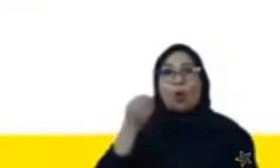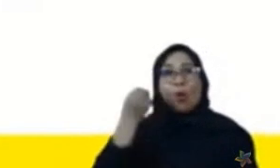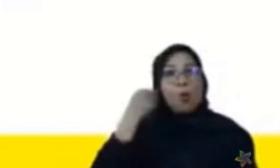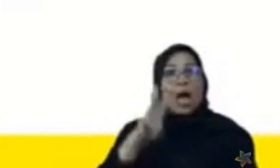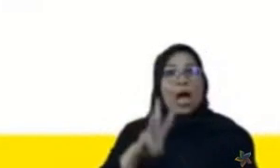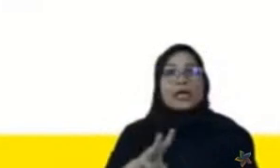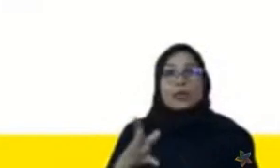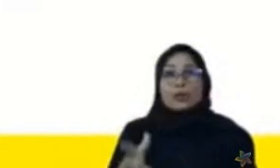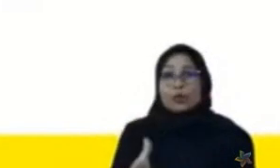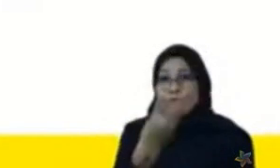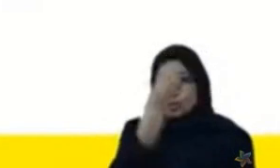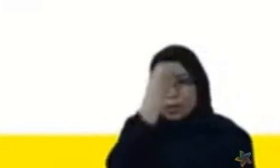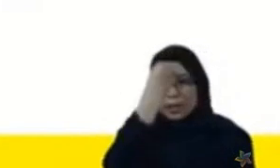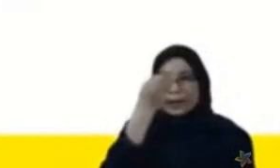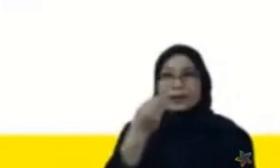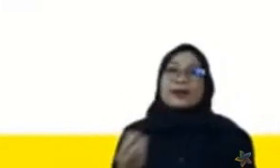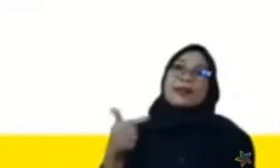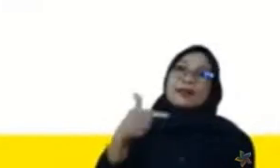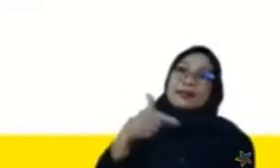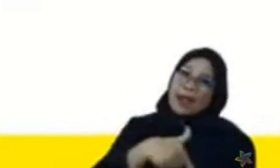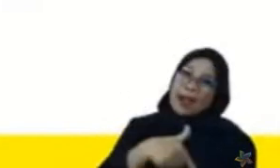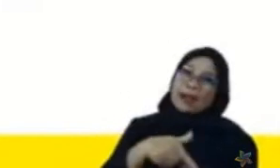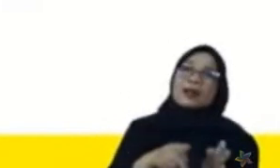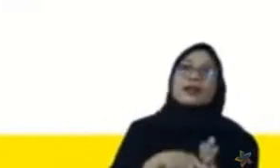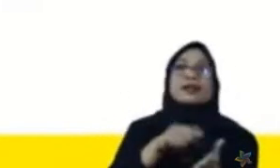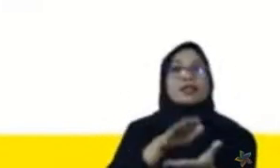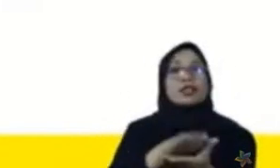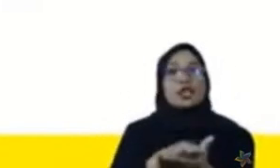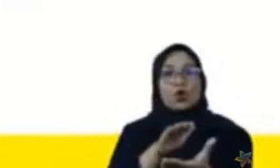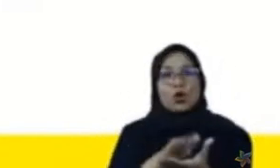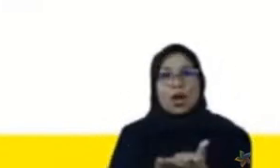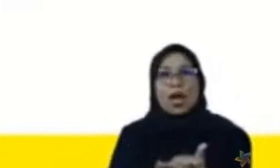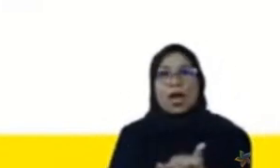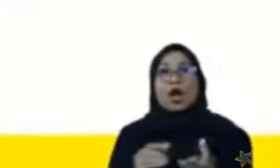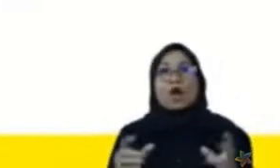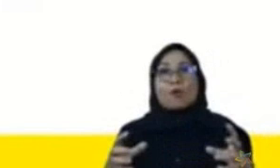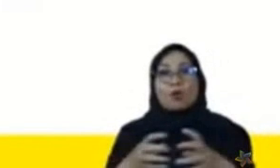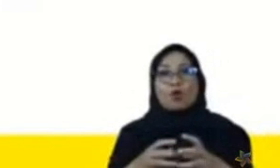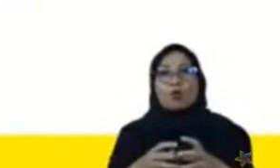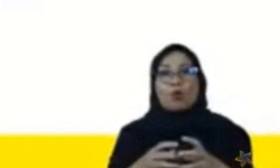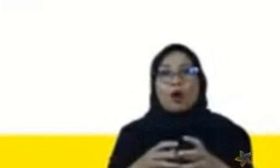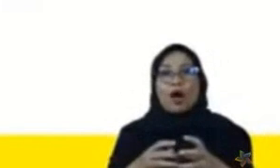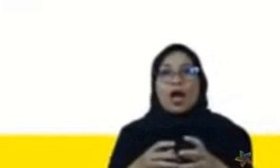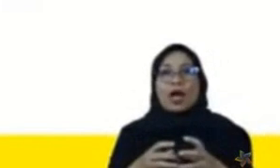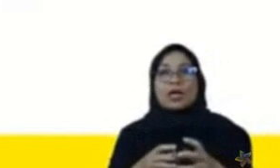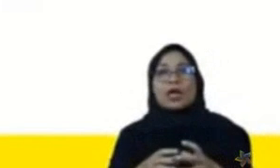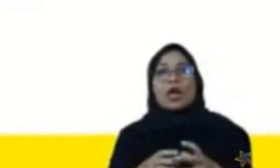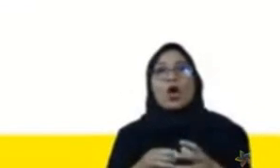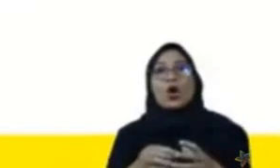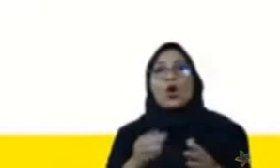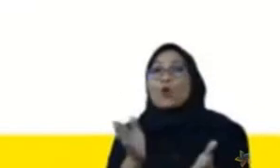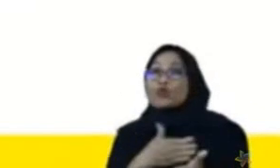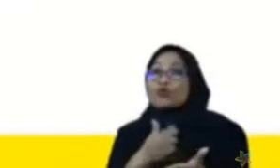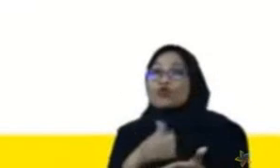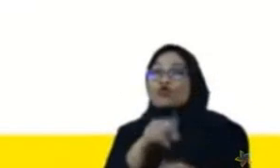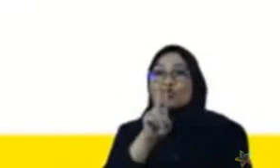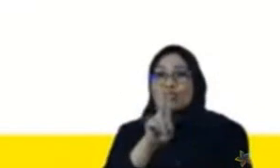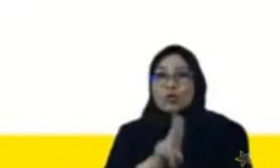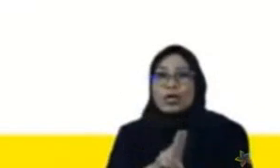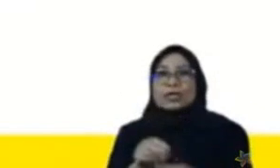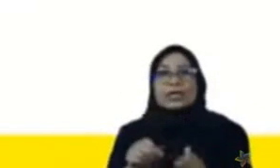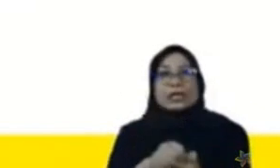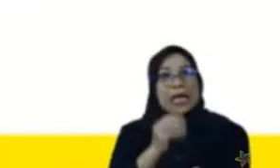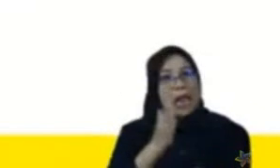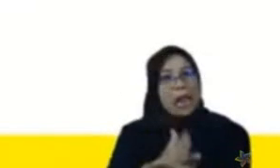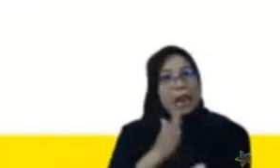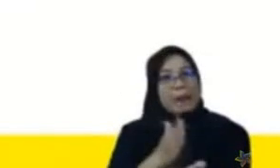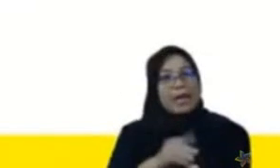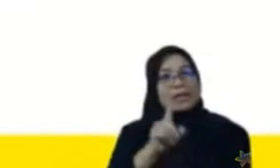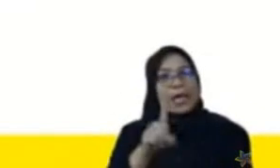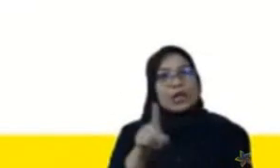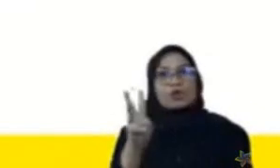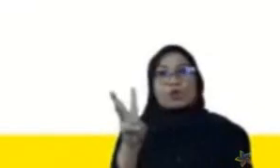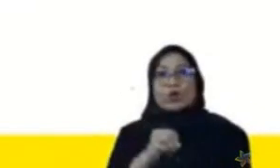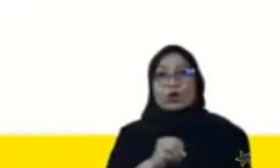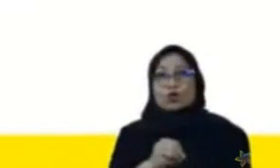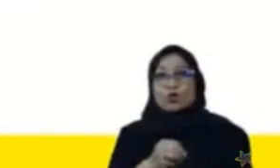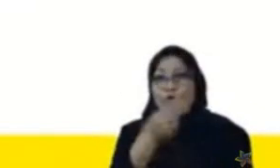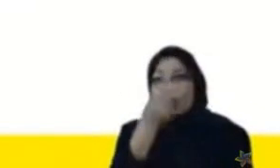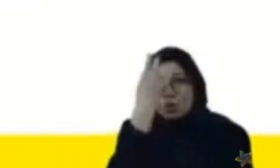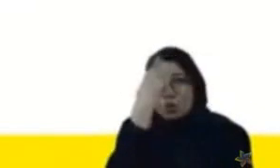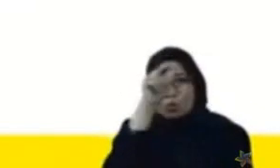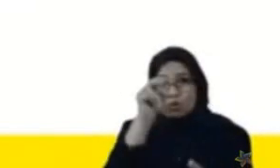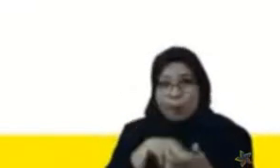mengumpulkan buku tugas yang dikerjakan oleh anak-anak selama seminggu. Tujuannya untuk apa? Agar saya bisa memantau